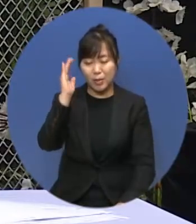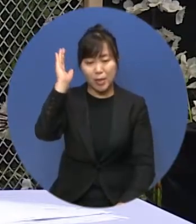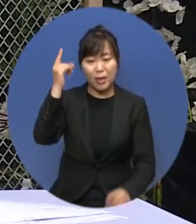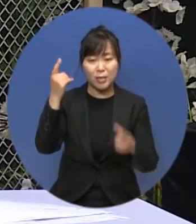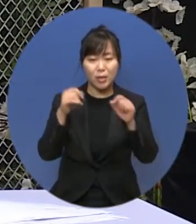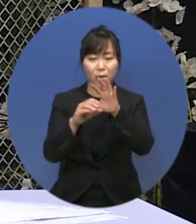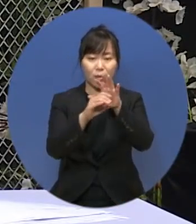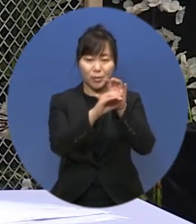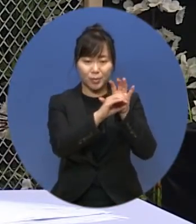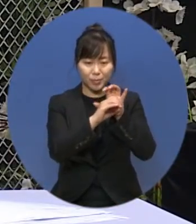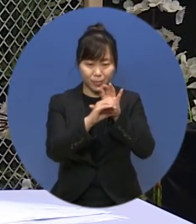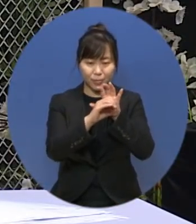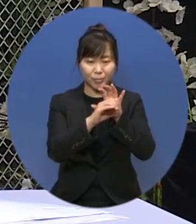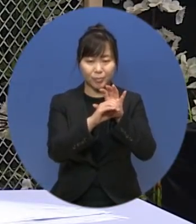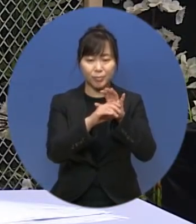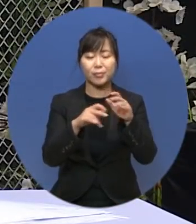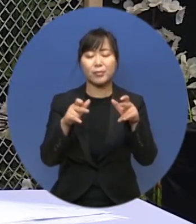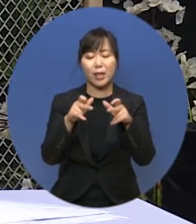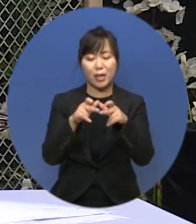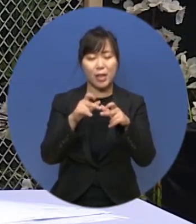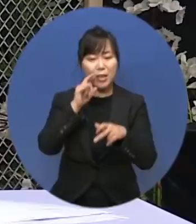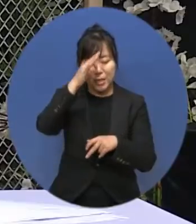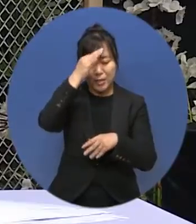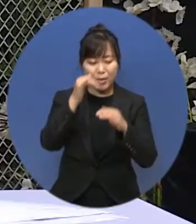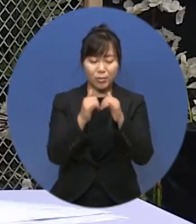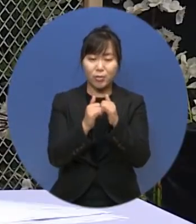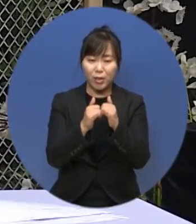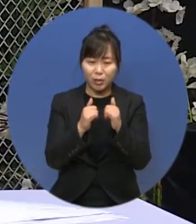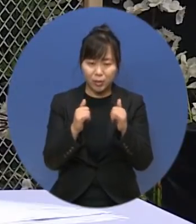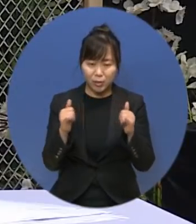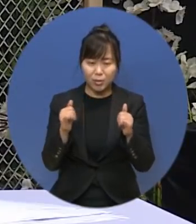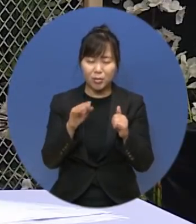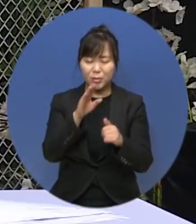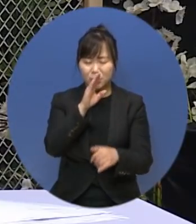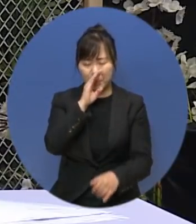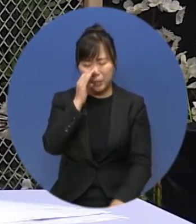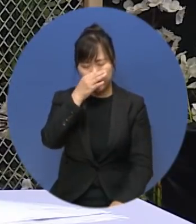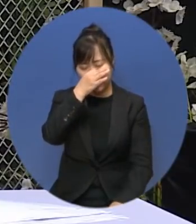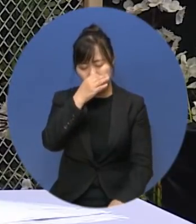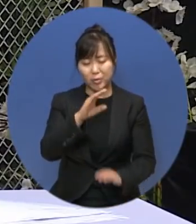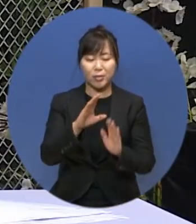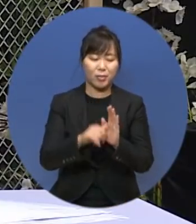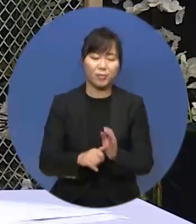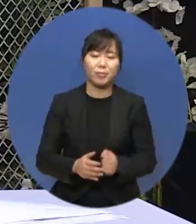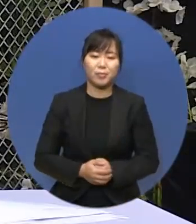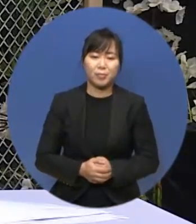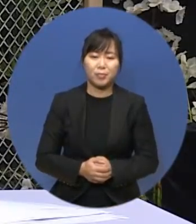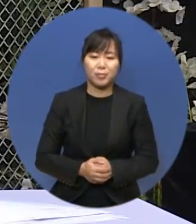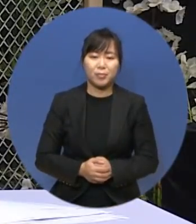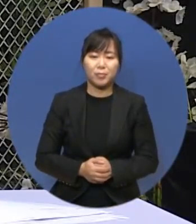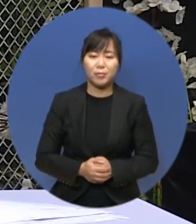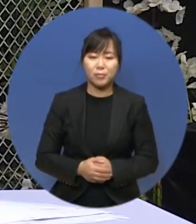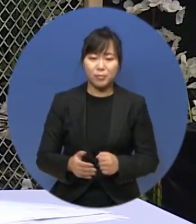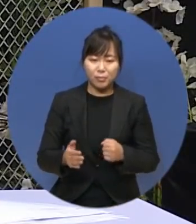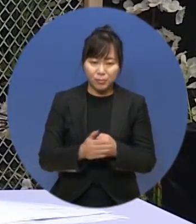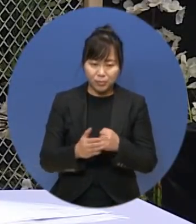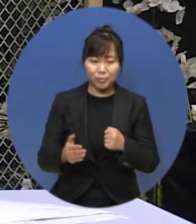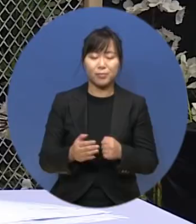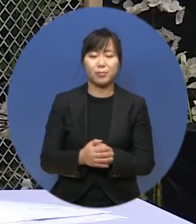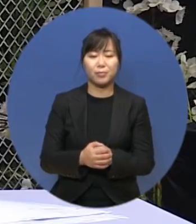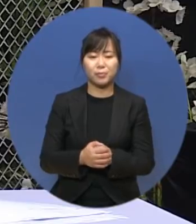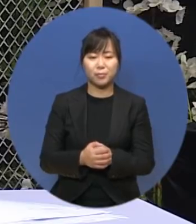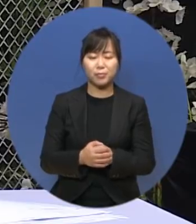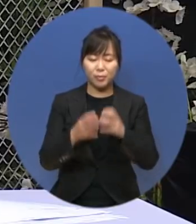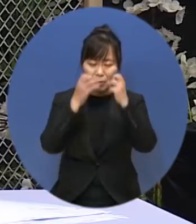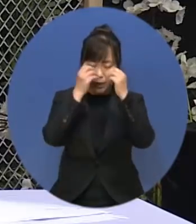이 코로나가 장애인 예술가들한테는 정말 힘든 시간입니다. 그래서